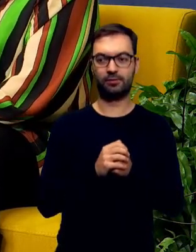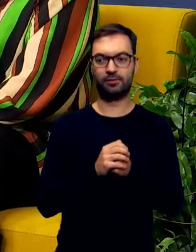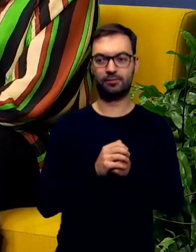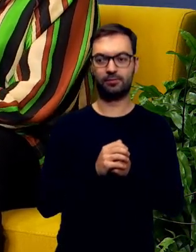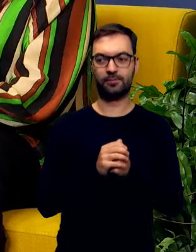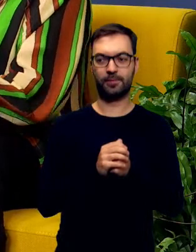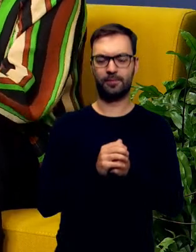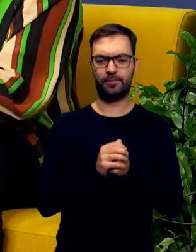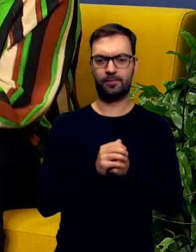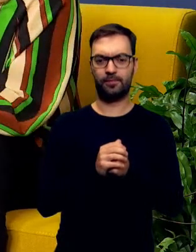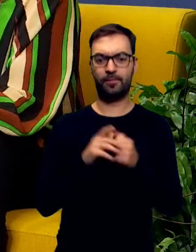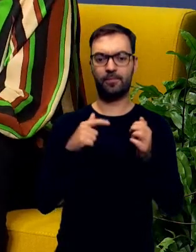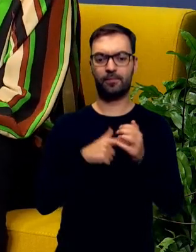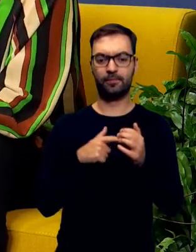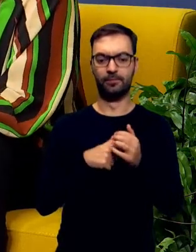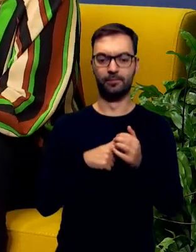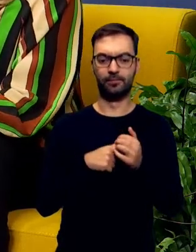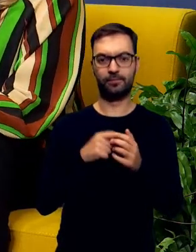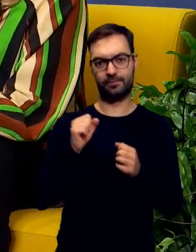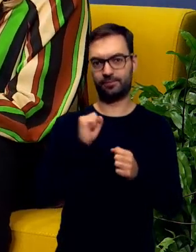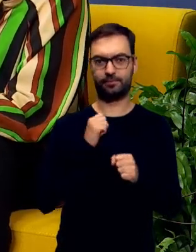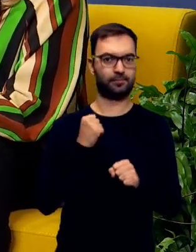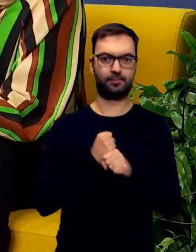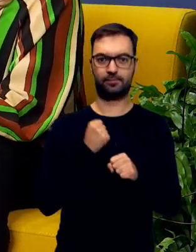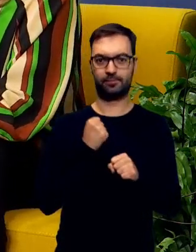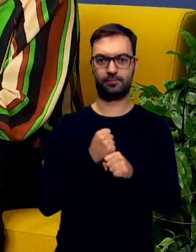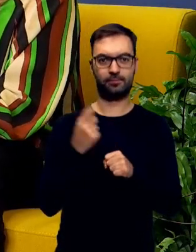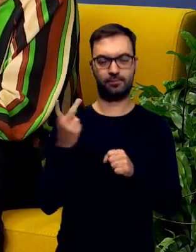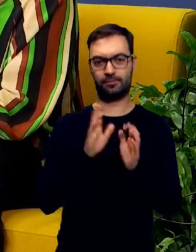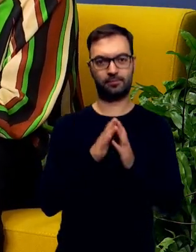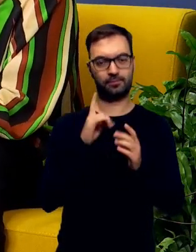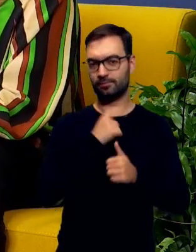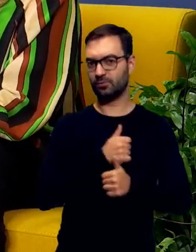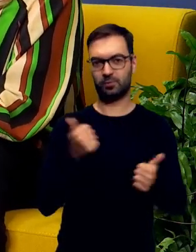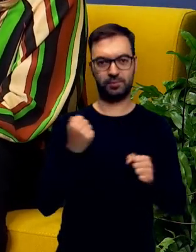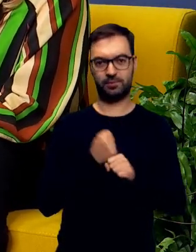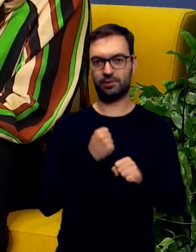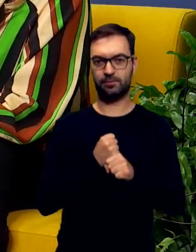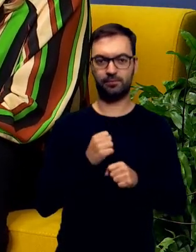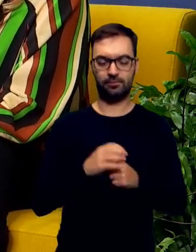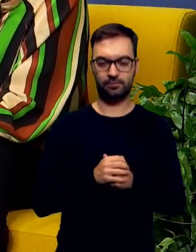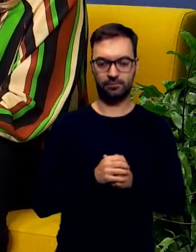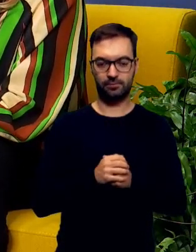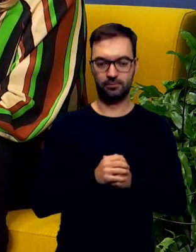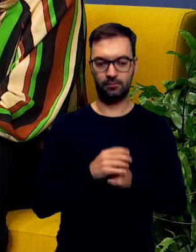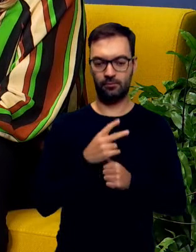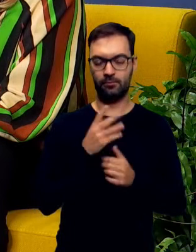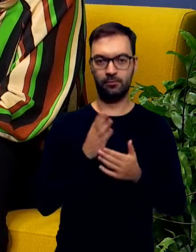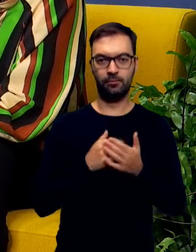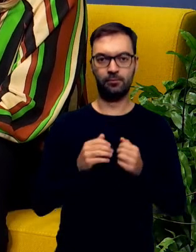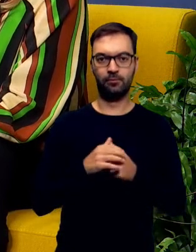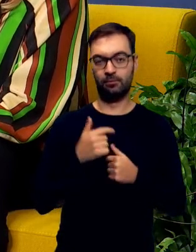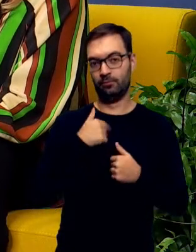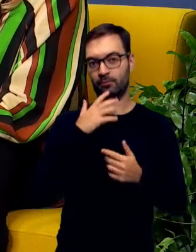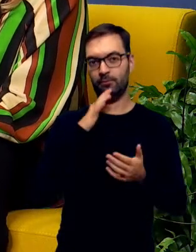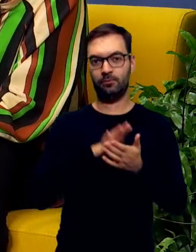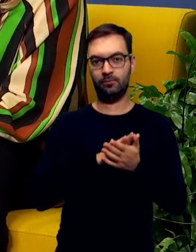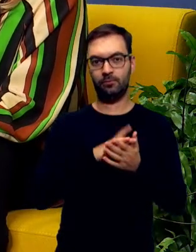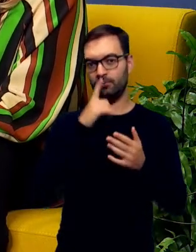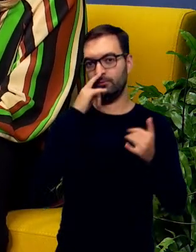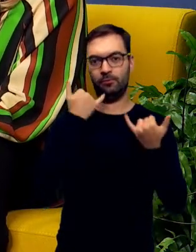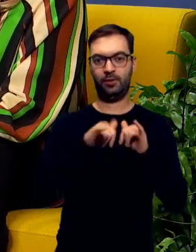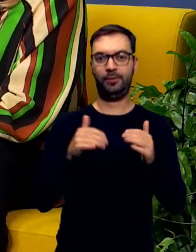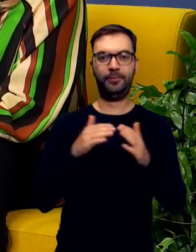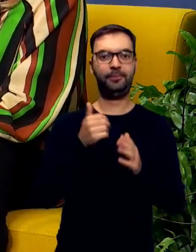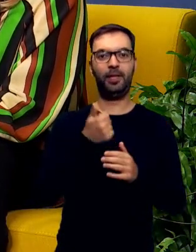no, to jest kawał fajnej roboty, obie te pozycje. Druga jest, przynajmniej moim zdaniem, zupełnie inna